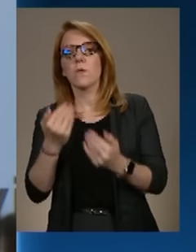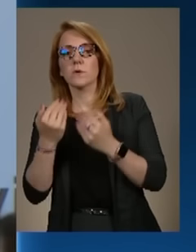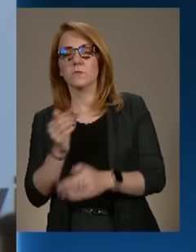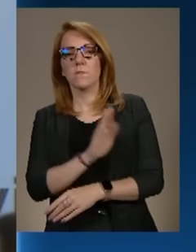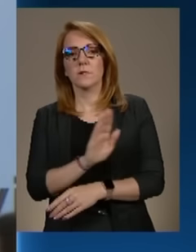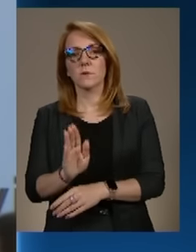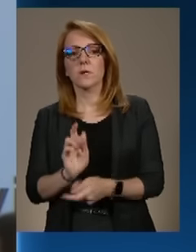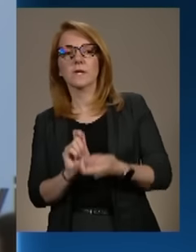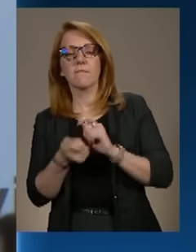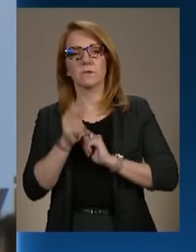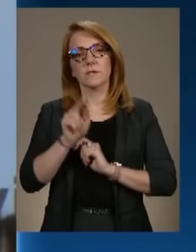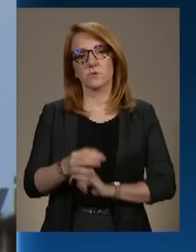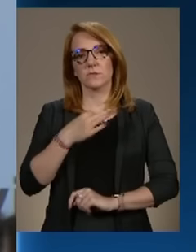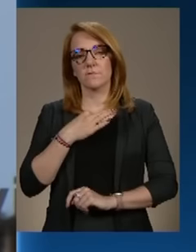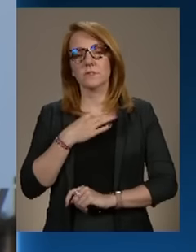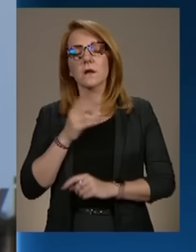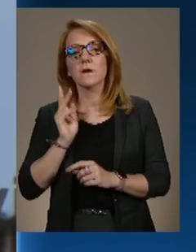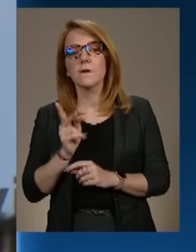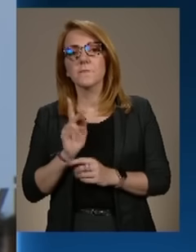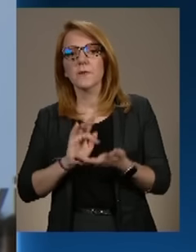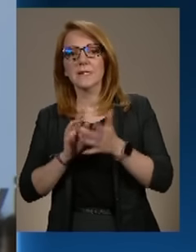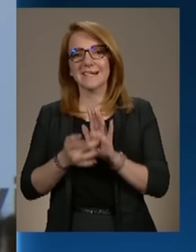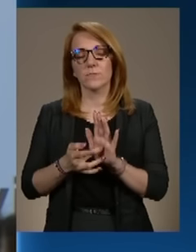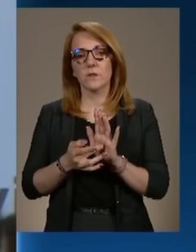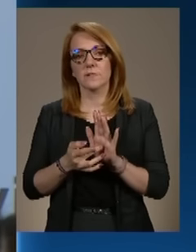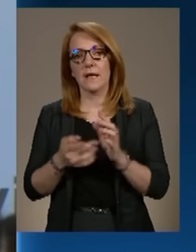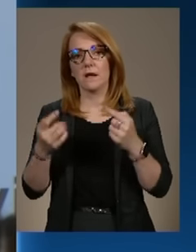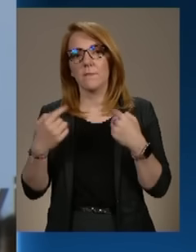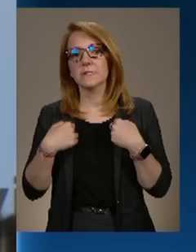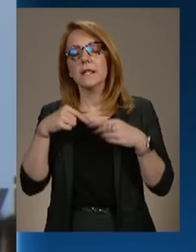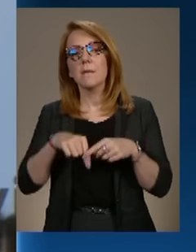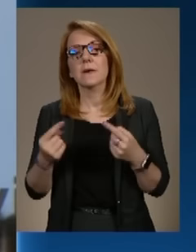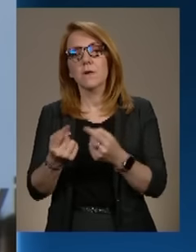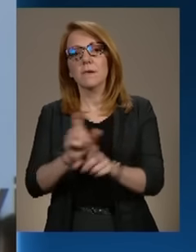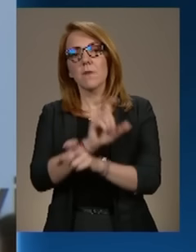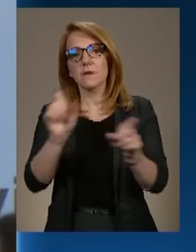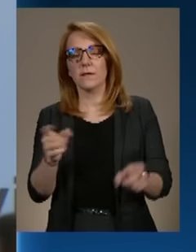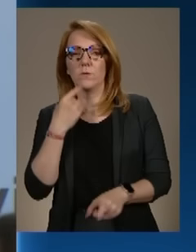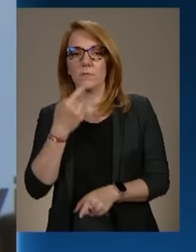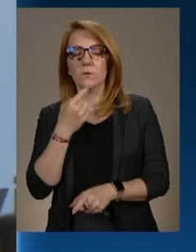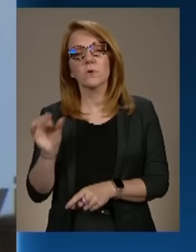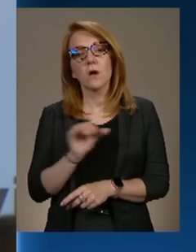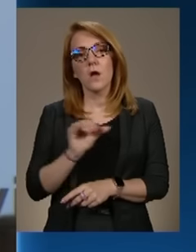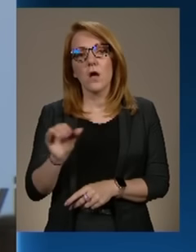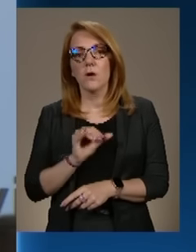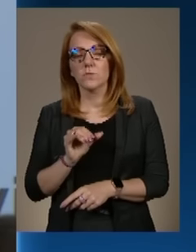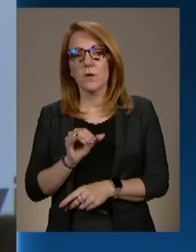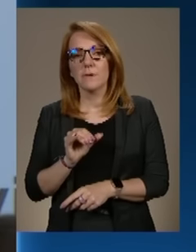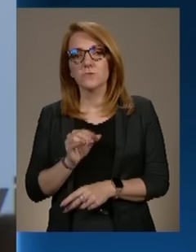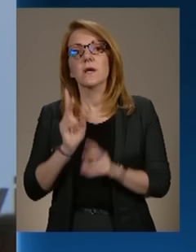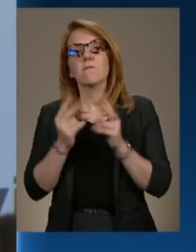változásra szavaztak akik kimutatták azt amit én ebben a kampányban elég régóta mondok hogy budapesten azért van